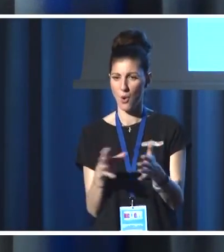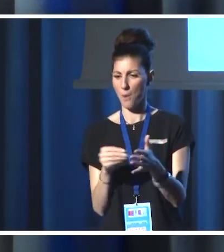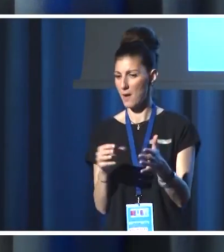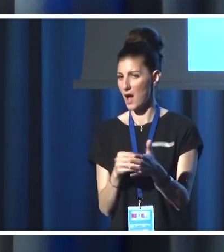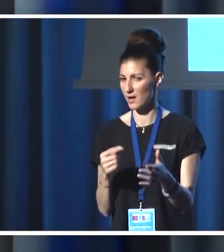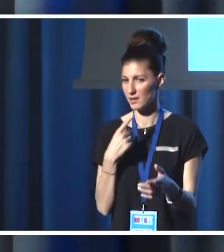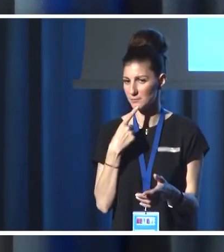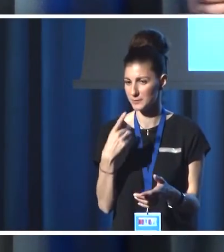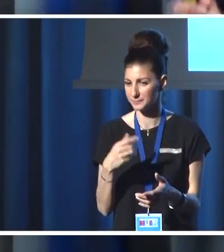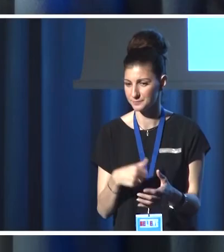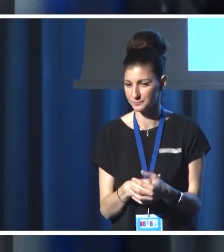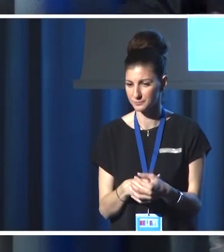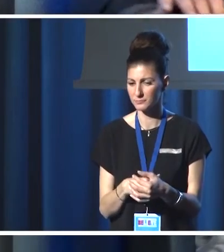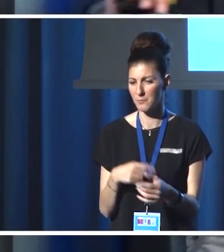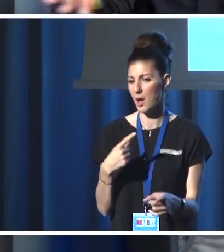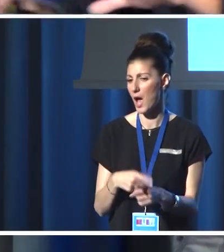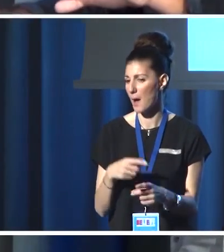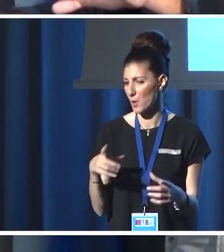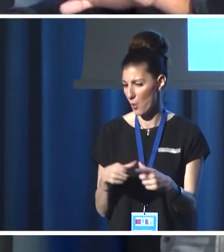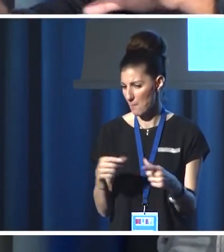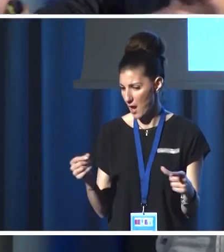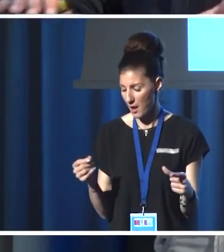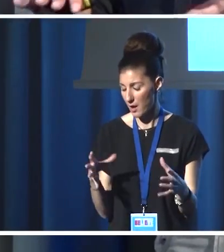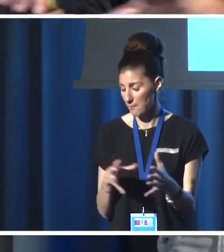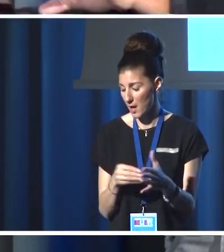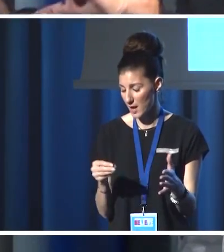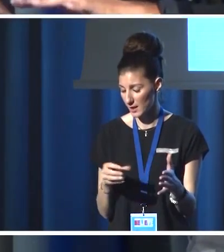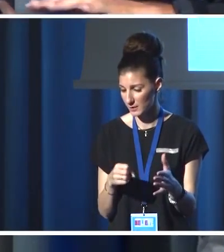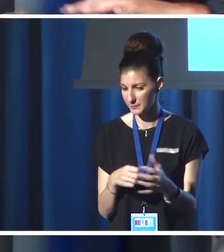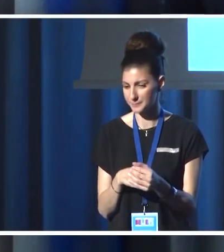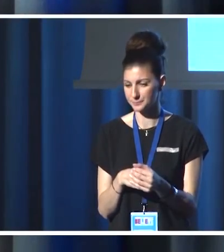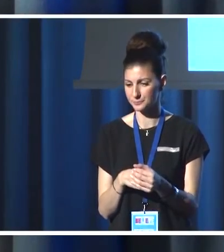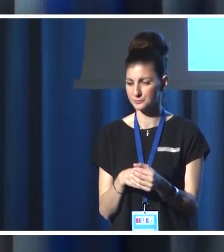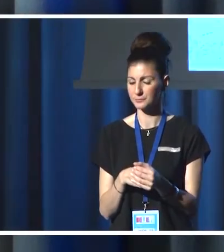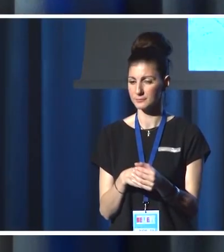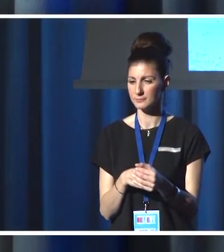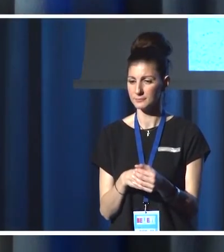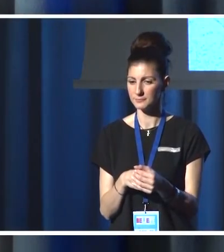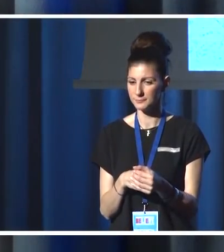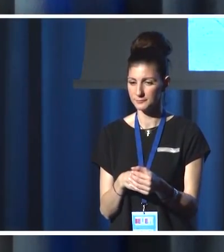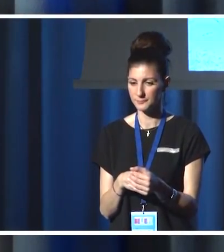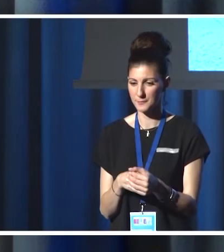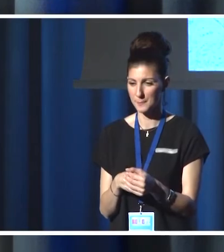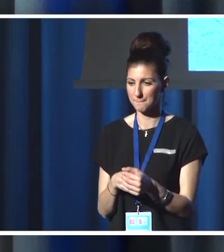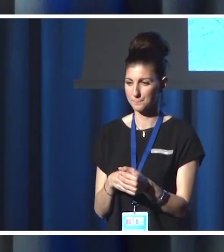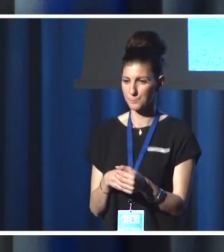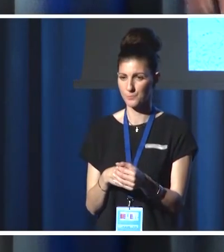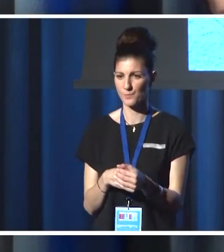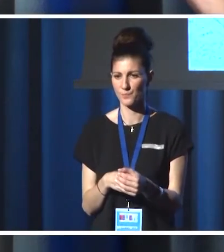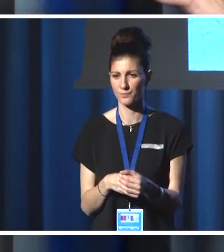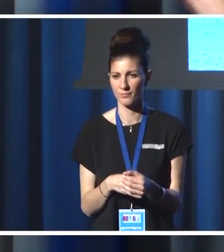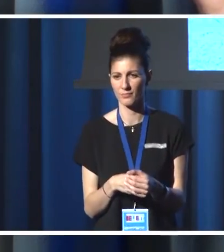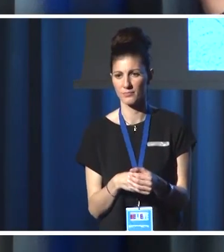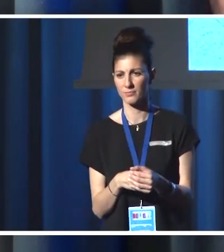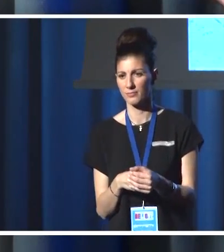παραδείγματα στη ζωή μας απλά που περνάνε έτσι χωρίς να τους δίνουμε σημασία τι πιο απλό από